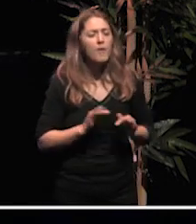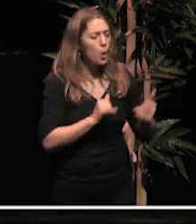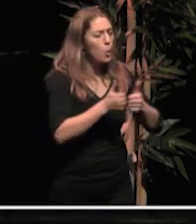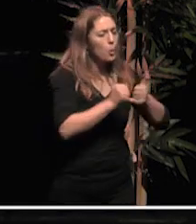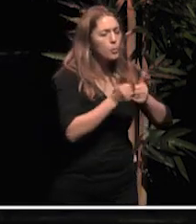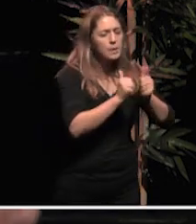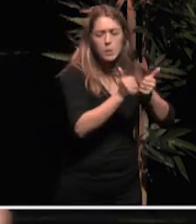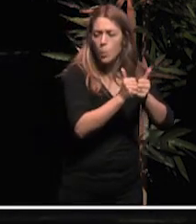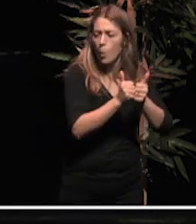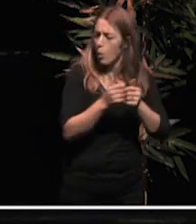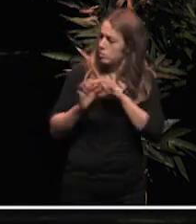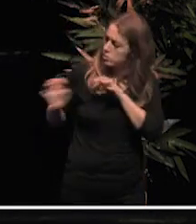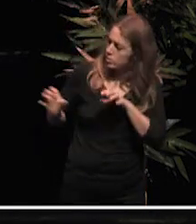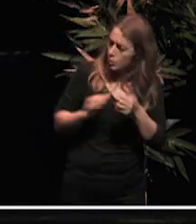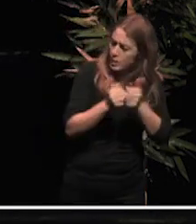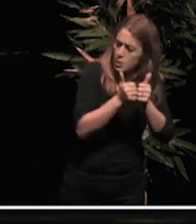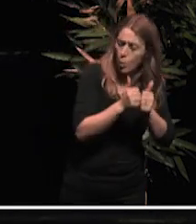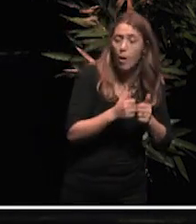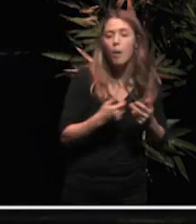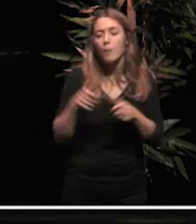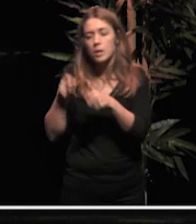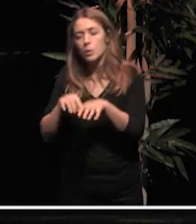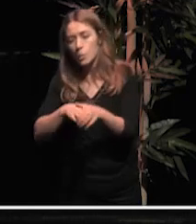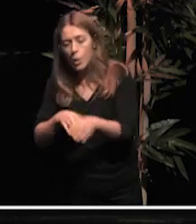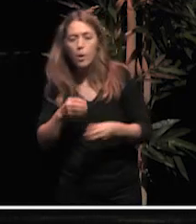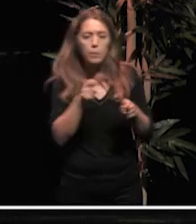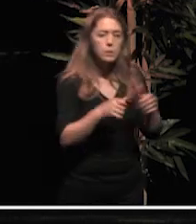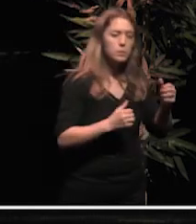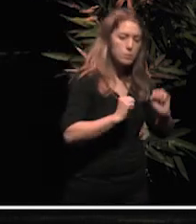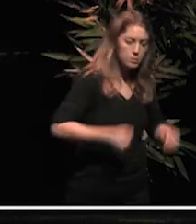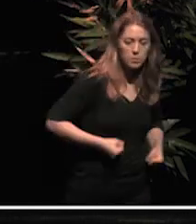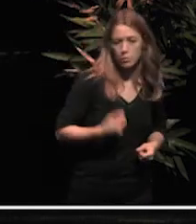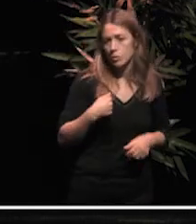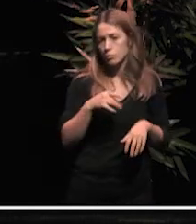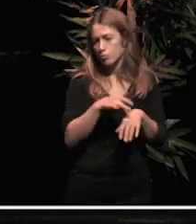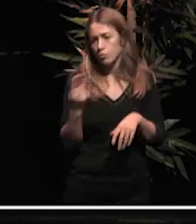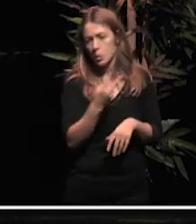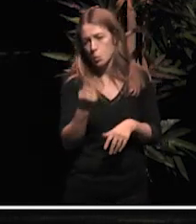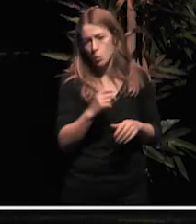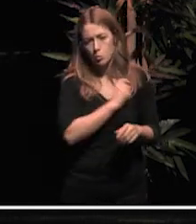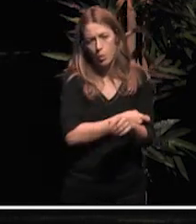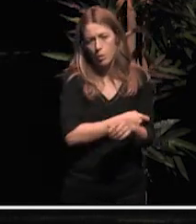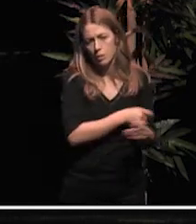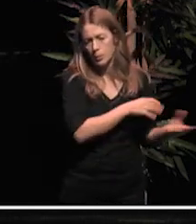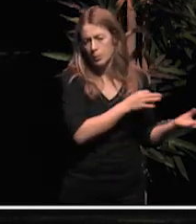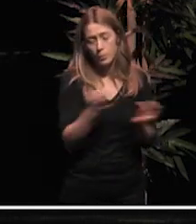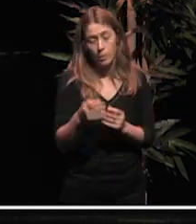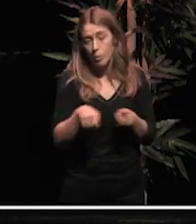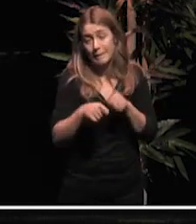autres, tous les surfeurs et les skieurs que je fréquente, puisque je continue à faire ces 2 sports de manière acharnée, on dit on est des